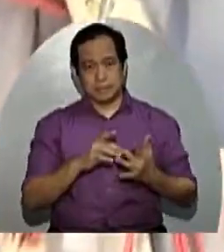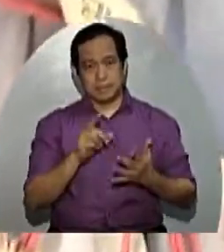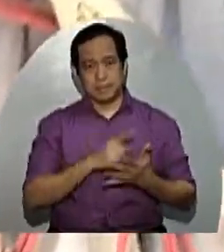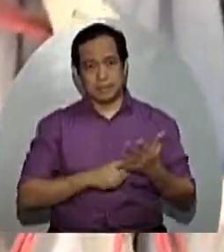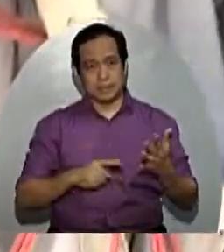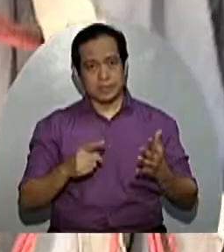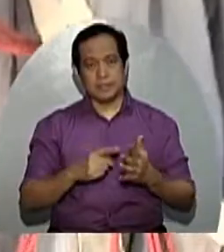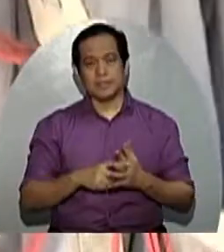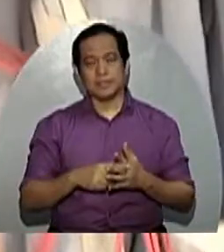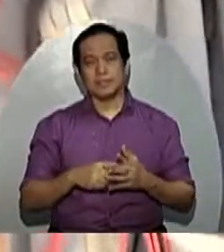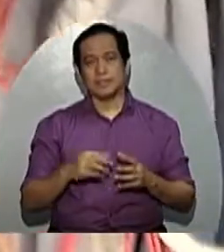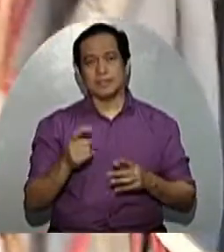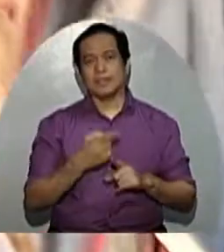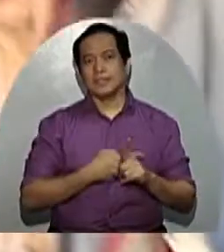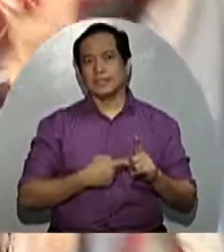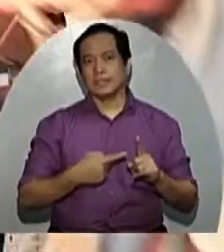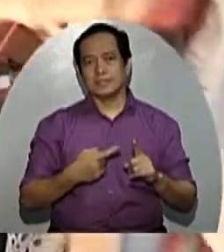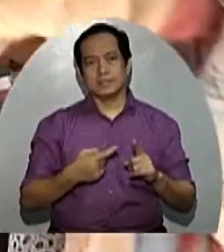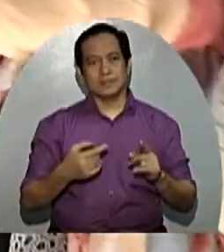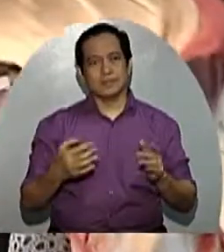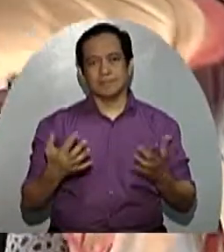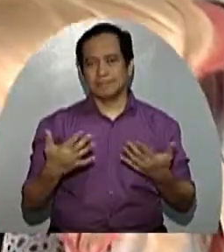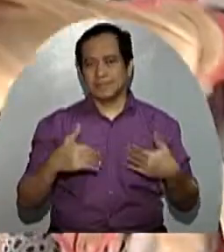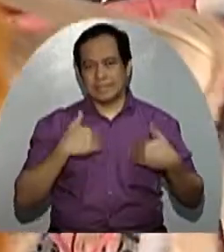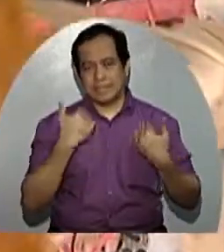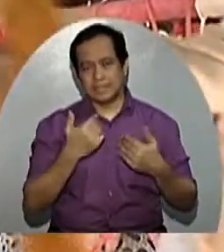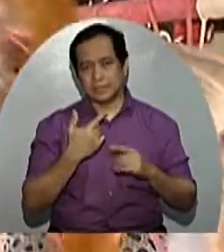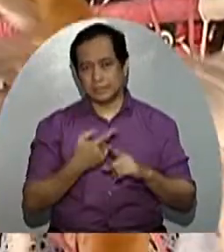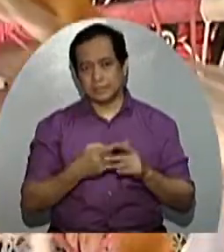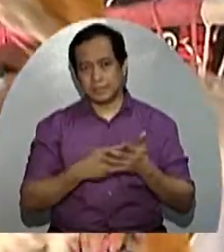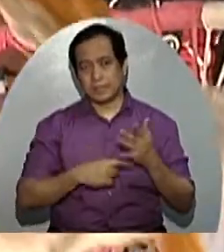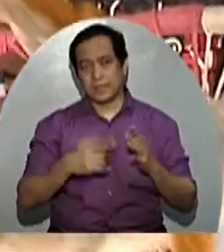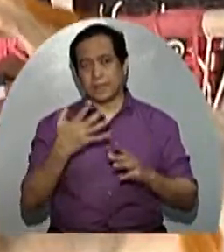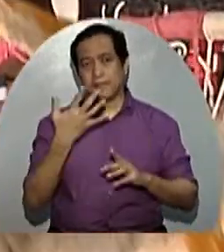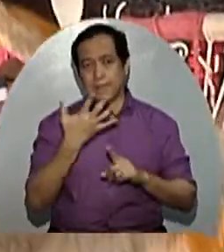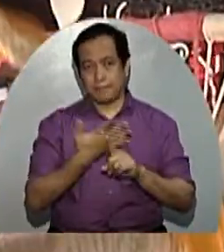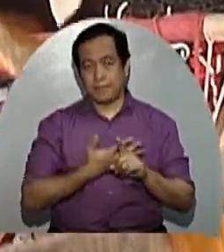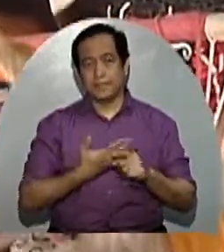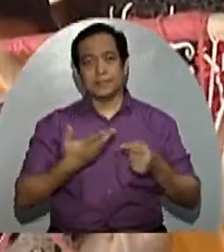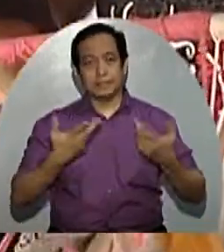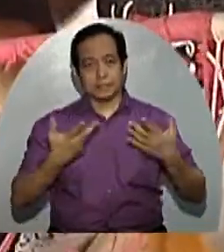at iilang buwan pa lamang ito. 5 months po siya na operahan.